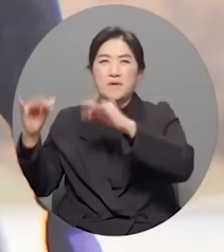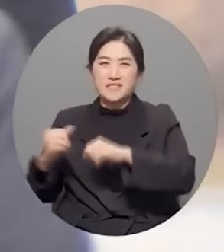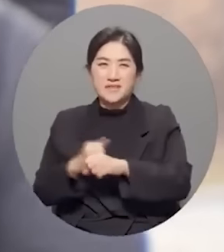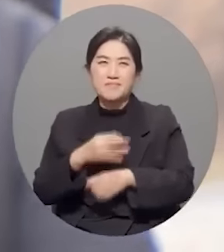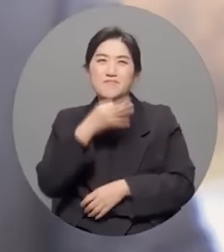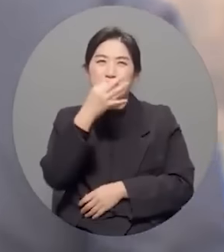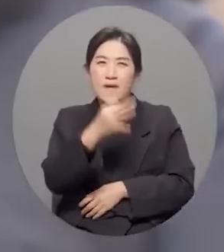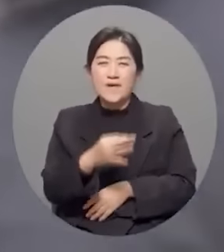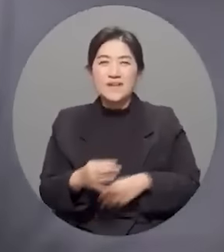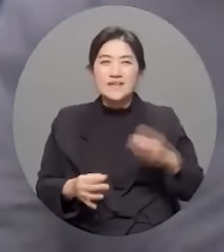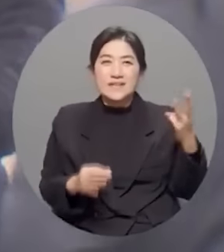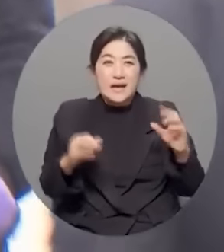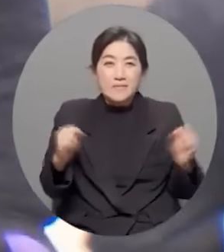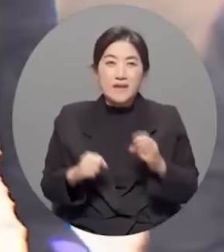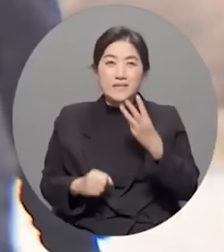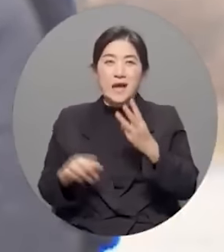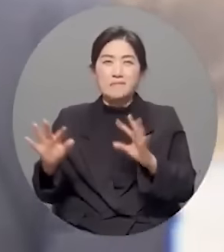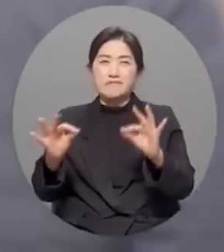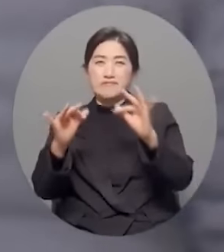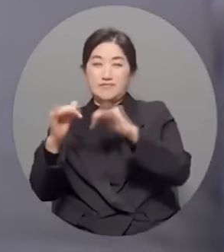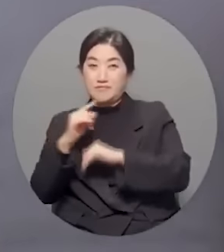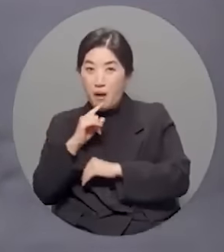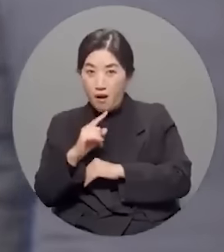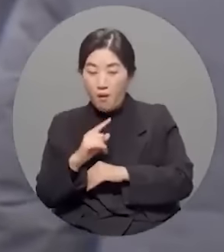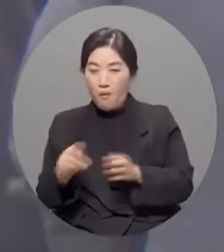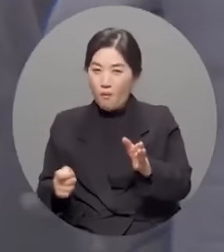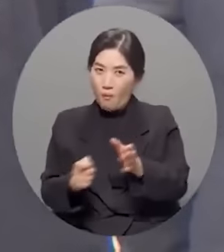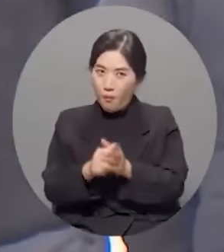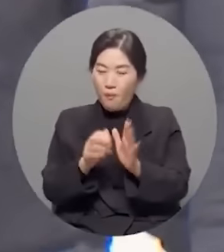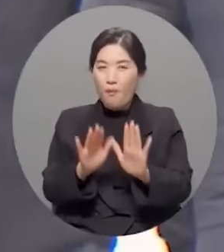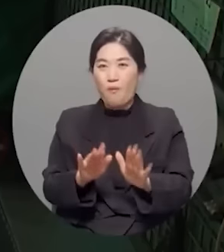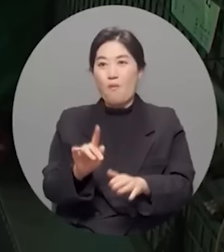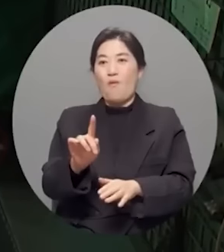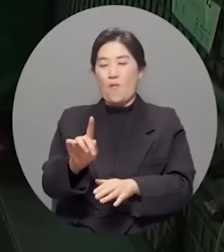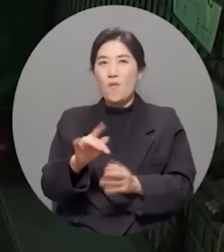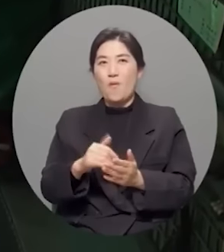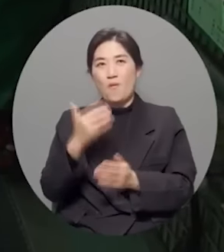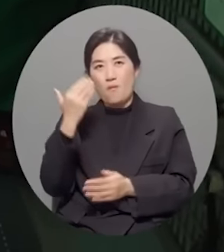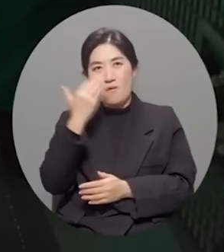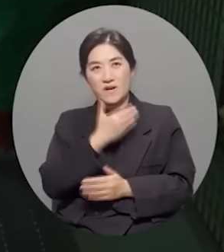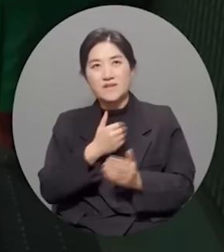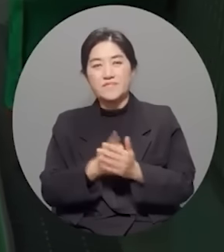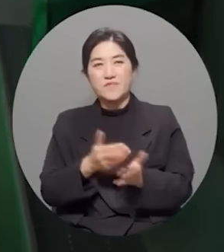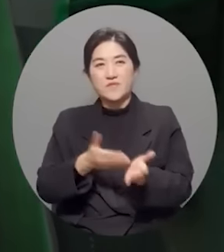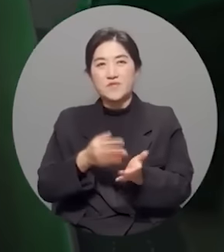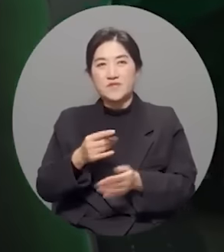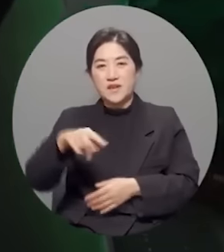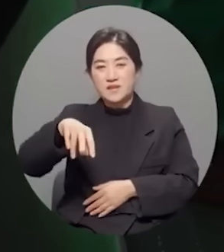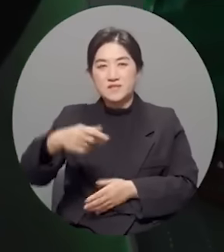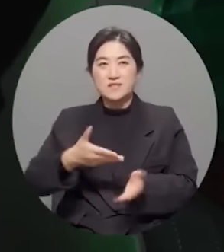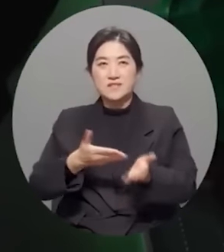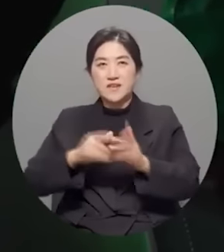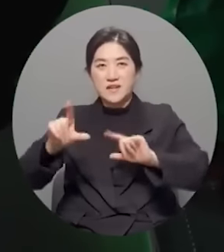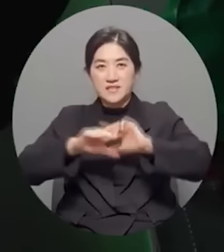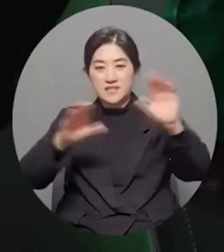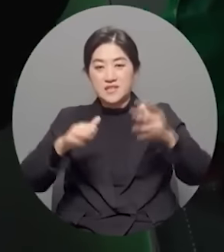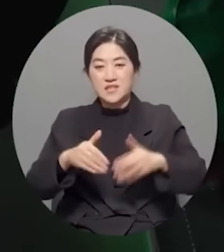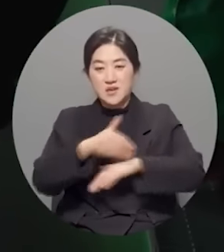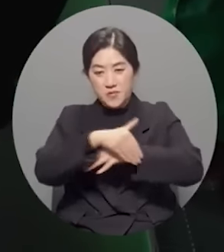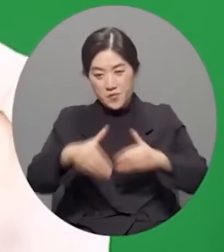3한 3위로 불려온 곳에 비하면 더욱 눈에 띄는 수치였습니다 뉴스데스크 날씨 코너 기획